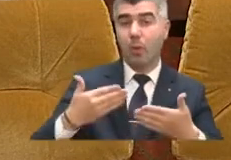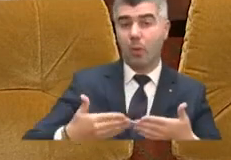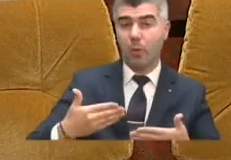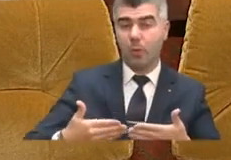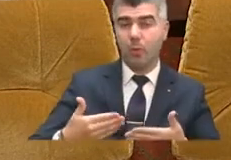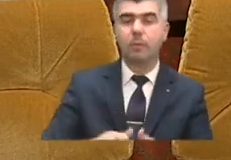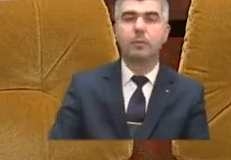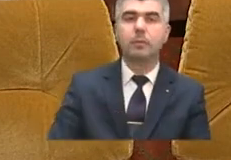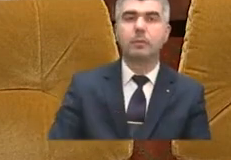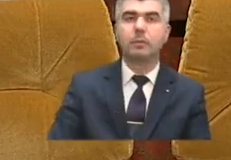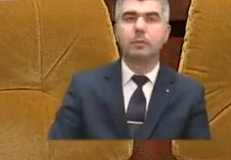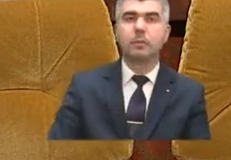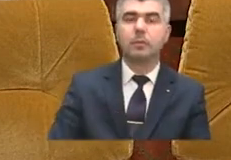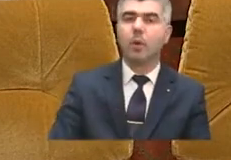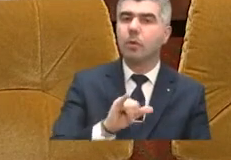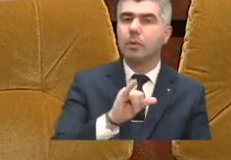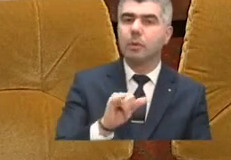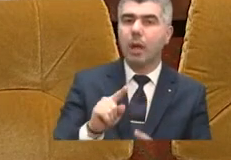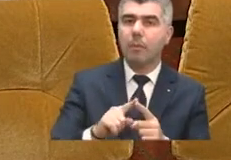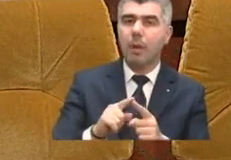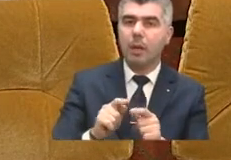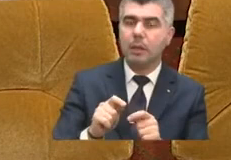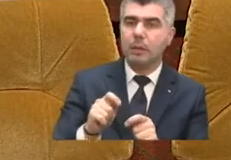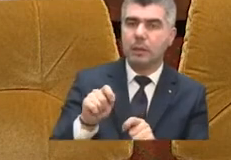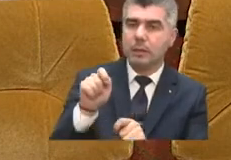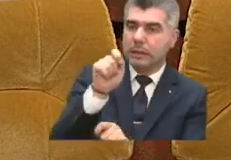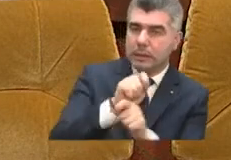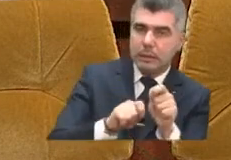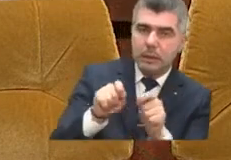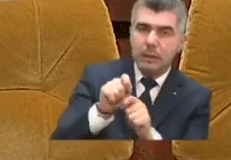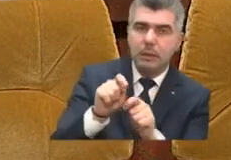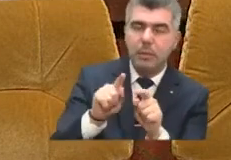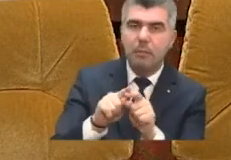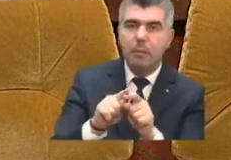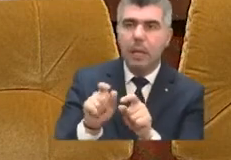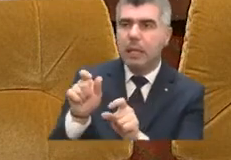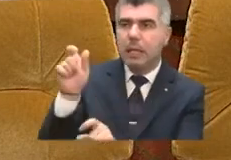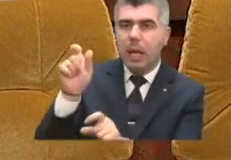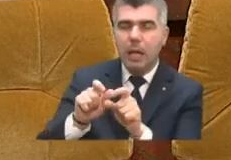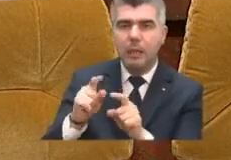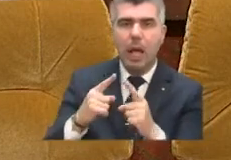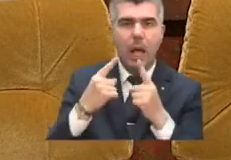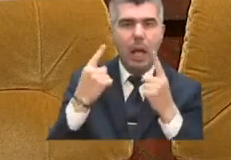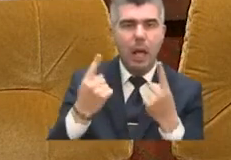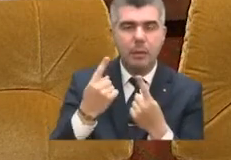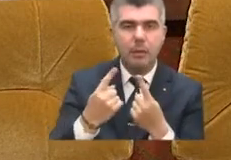كذلك ما نتكلم حتى على التدبير ديال النفايات لا على المستوى المواطن العادي ولا على المستوى